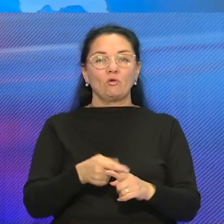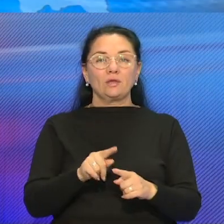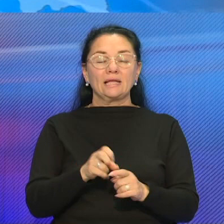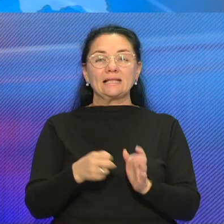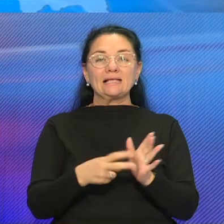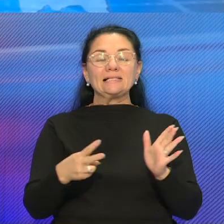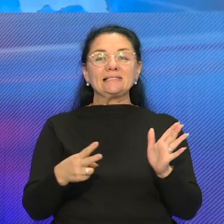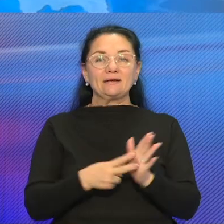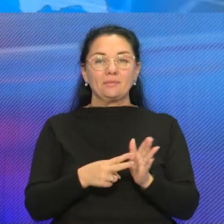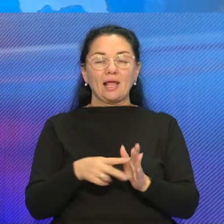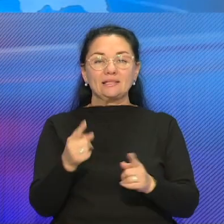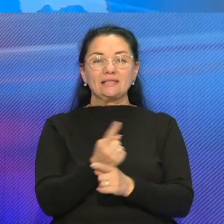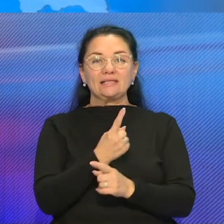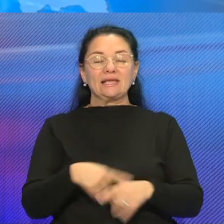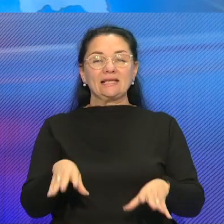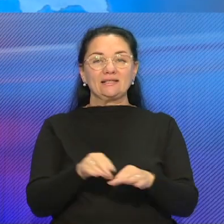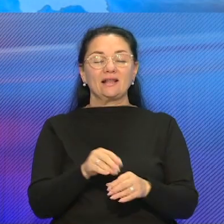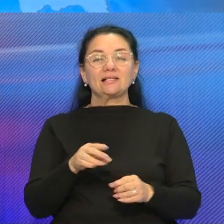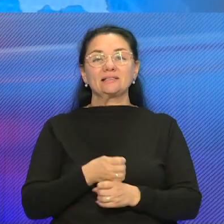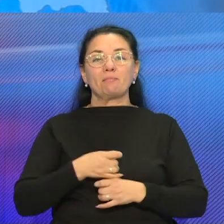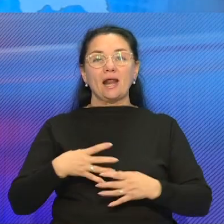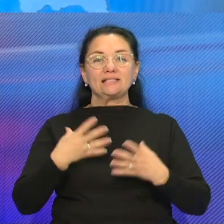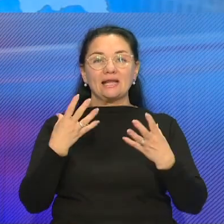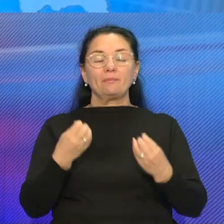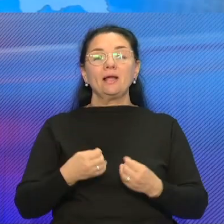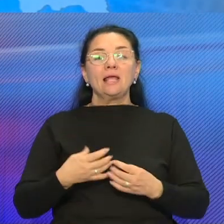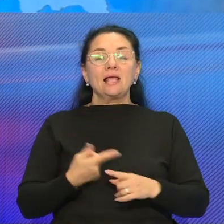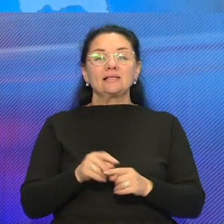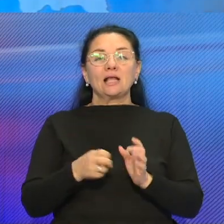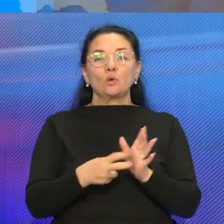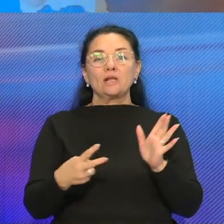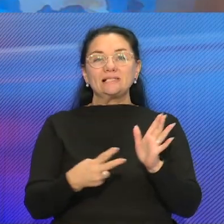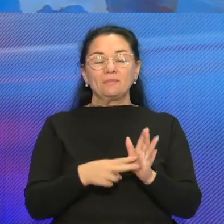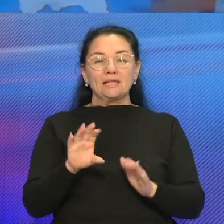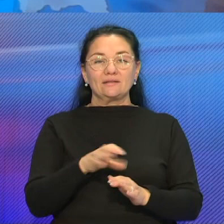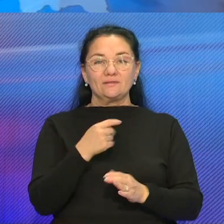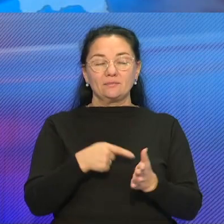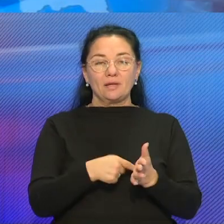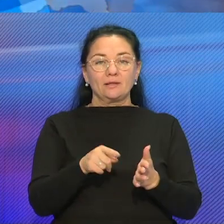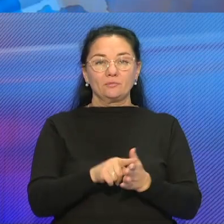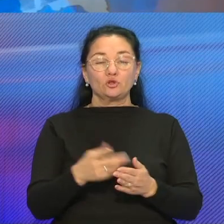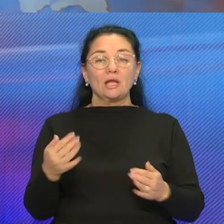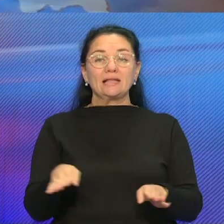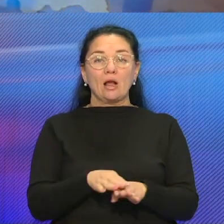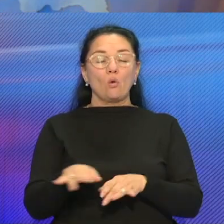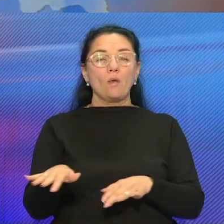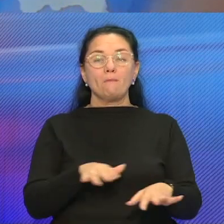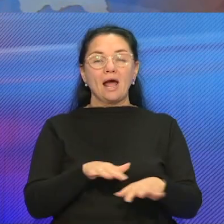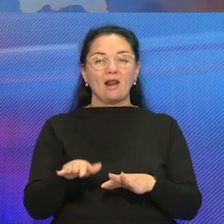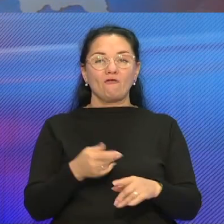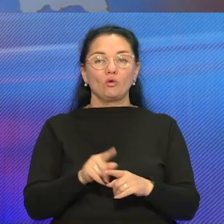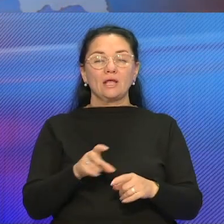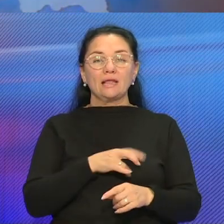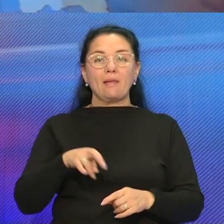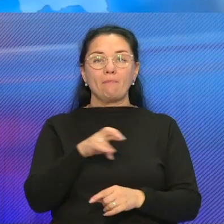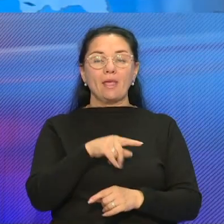грані адзінства» сугушна з датай свята, яку азнашаюцца 17-го вірасня. Спікер марафону – актэвісты Білой Русі,